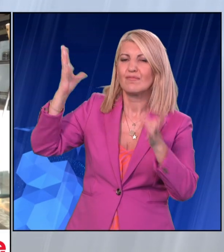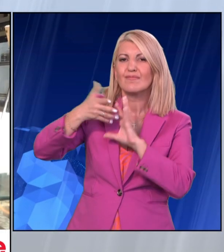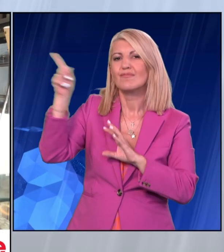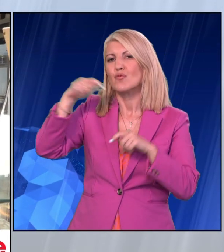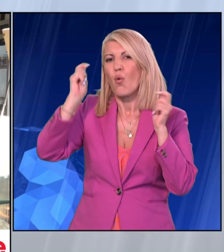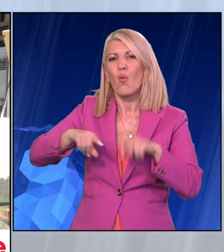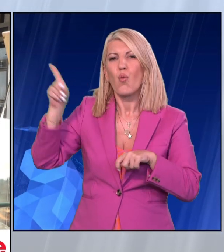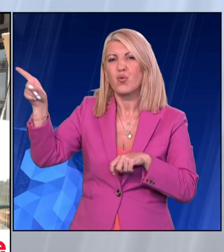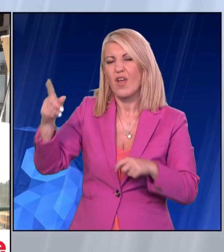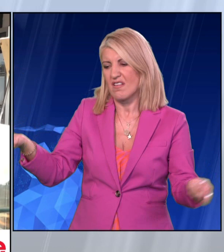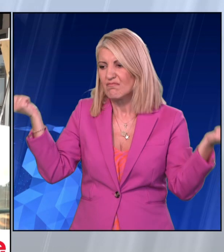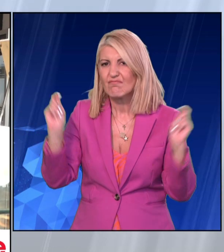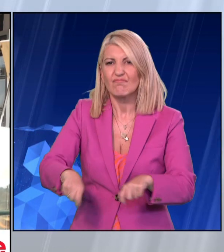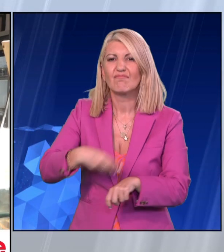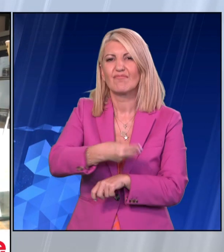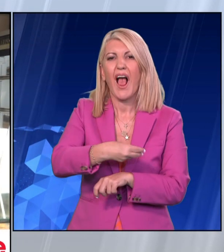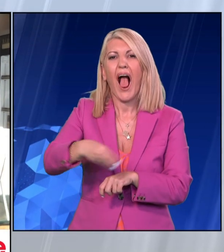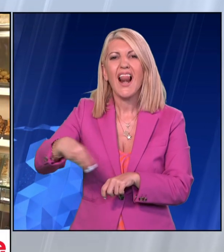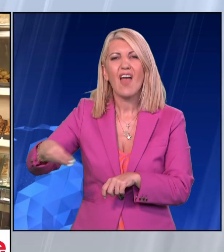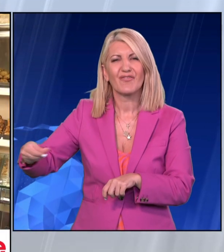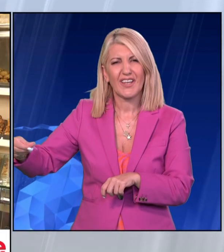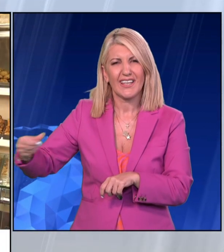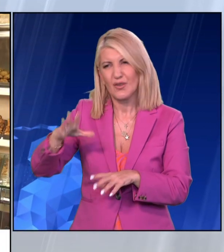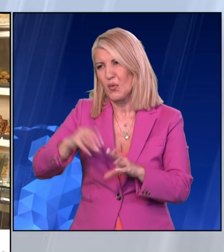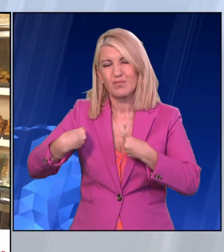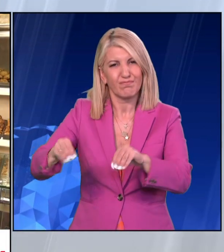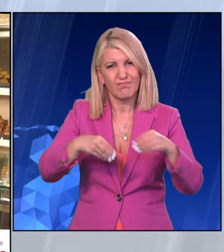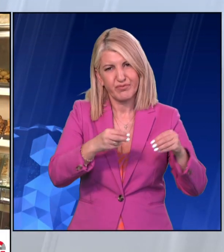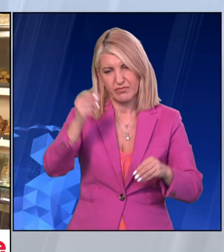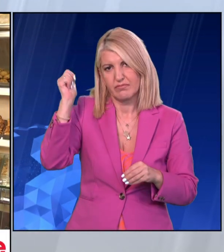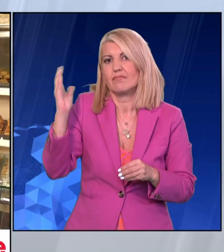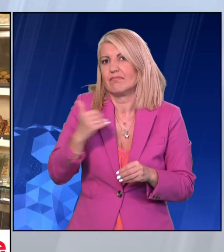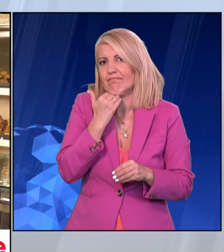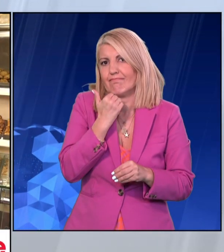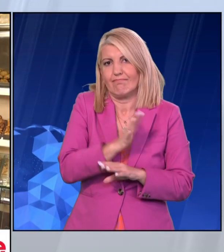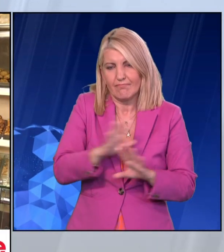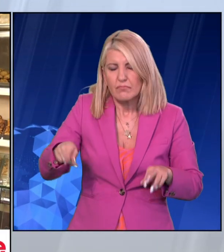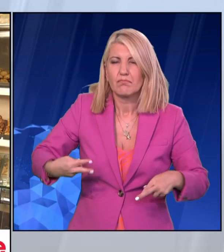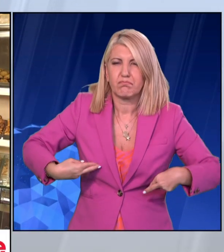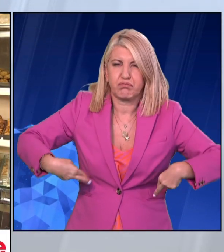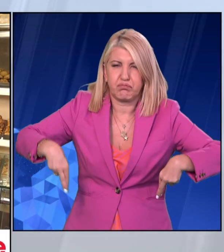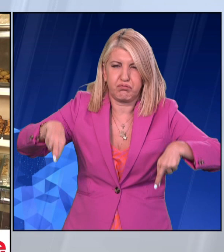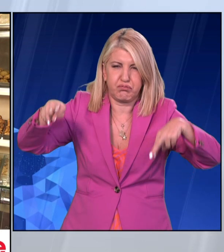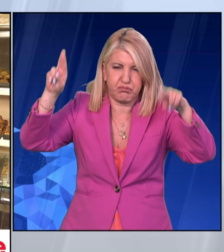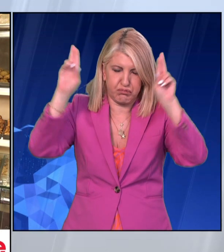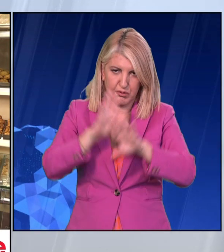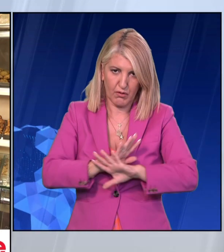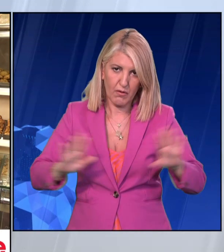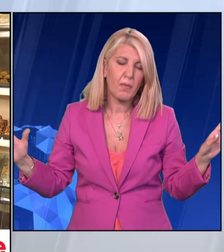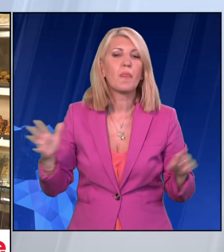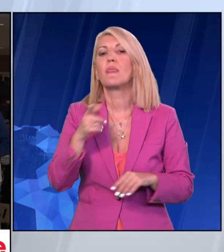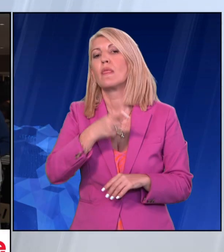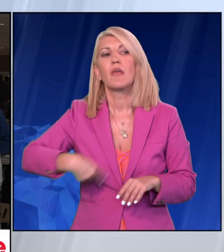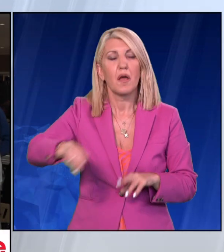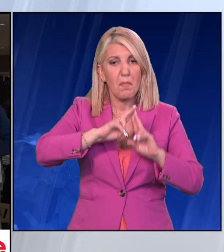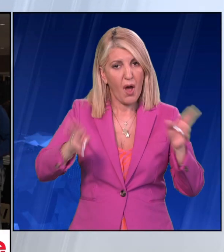Μια απόφαση που θα συμπαρασύρει πολλές ακόμα κατηγορίες τροφίμων. Οι ιδιοκτήτες συνοικιακών καταστημάτων πάντως βλέπουν ότι δεν υπάρχουν περιθώρια για αυξήσεις στα προϊόντα